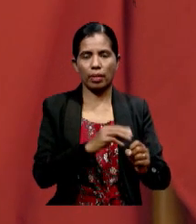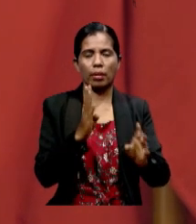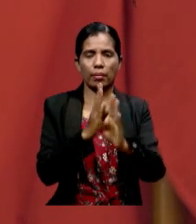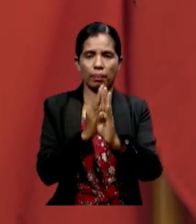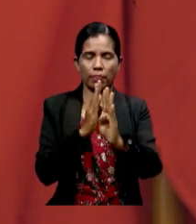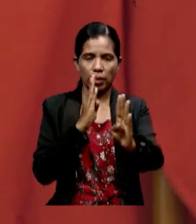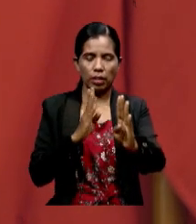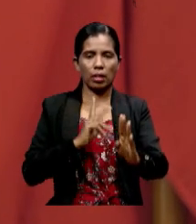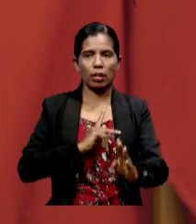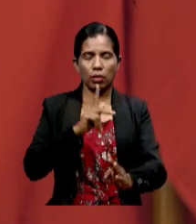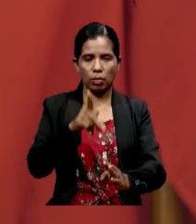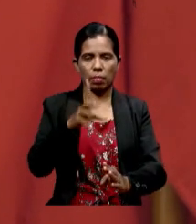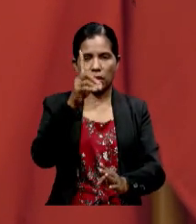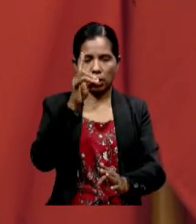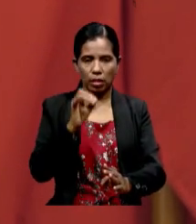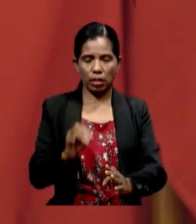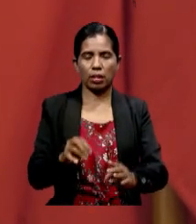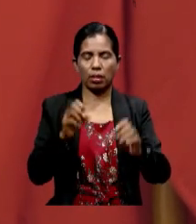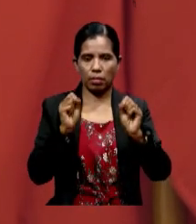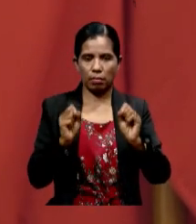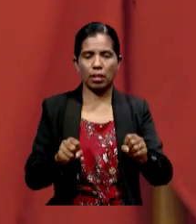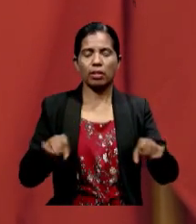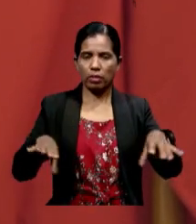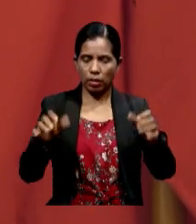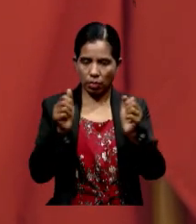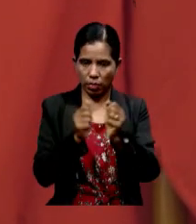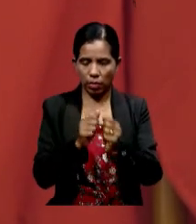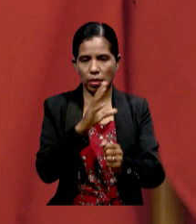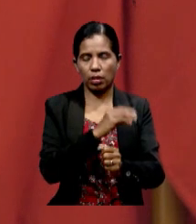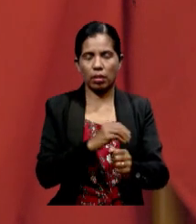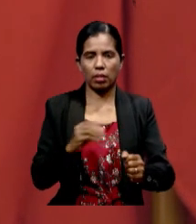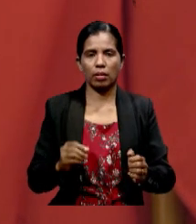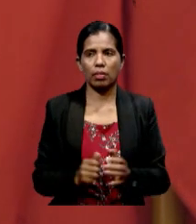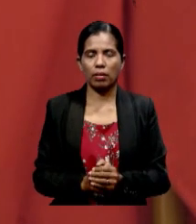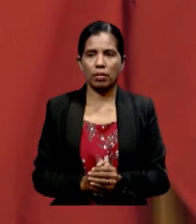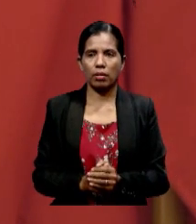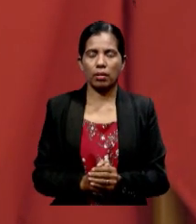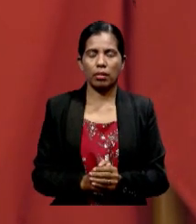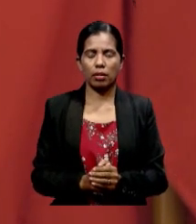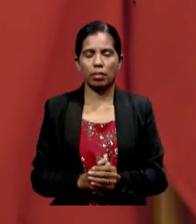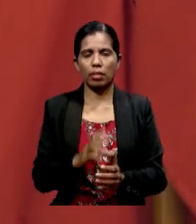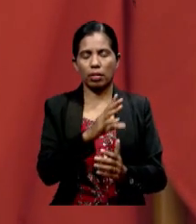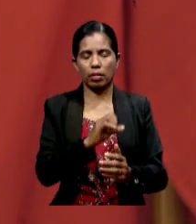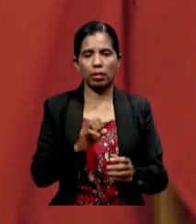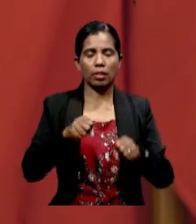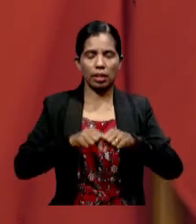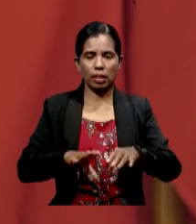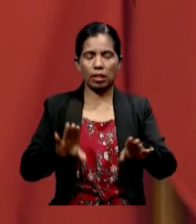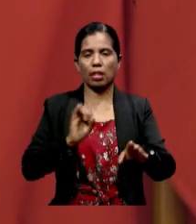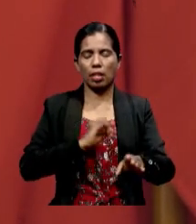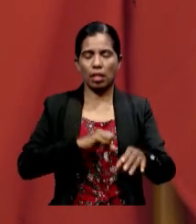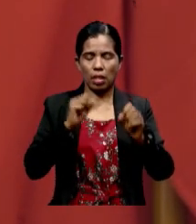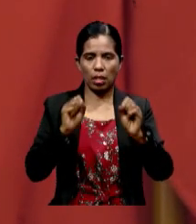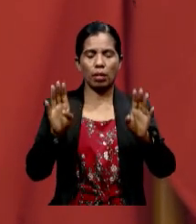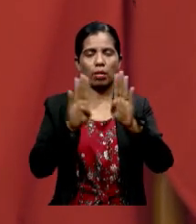rute Kupang-Dili dapat segera dilakukan. Dan untuk konektivitas laut, saya menilai pentingnya untuk